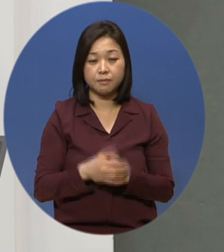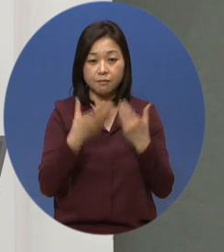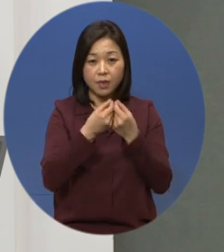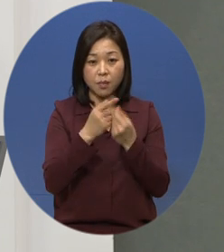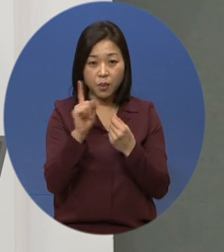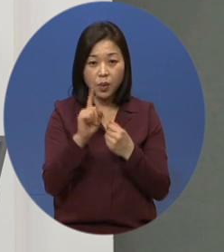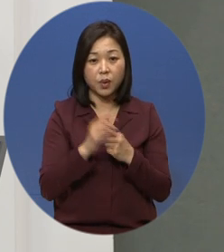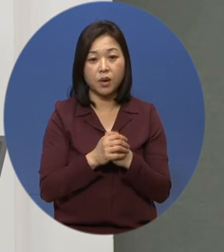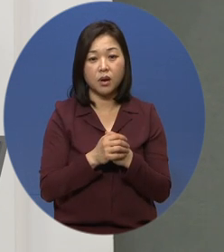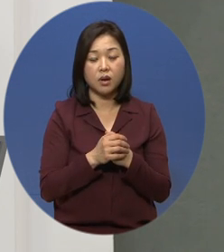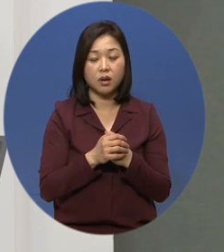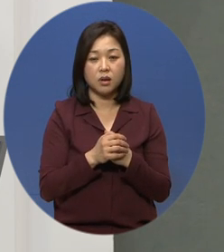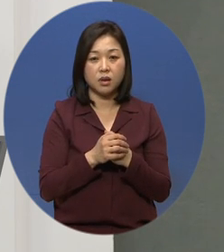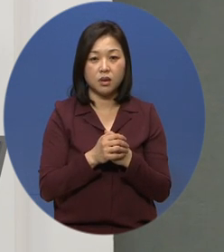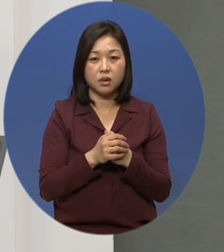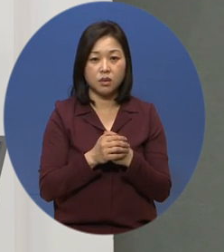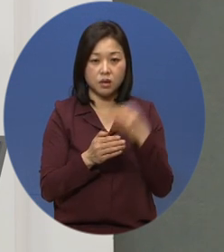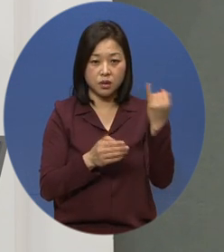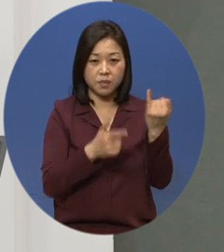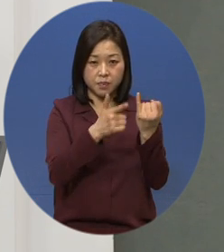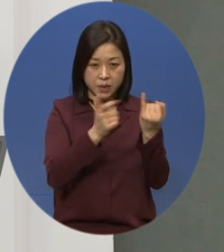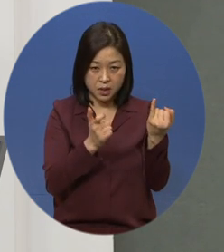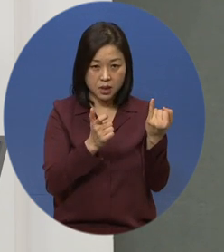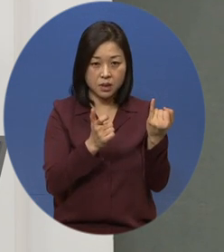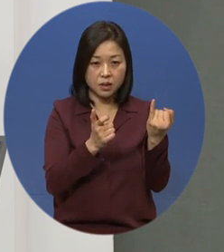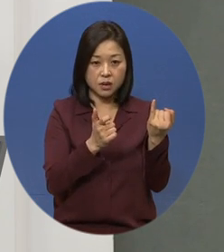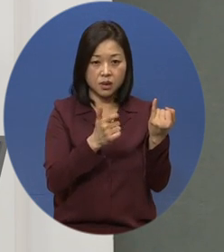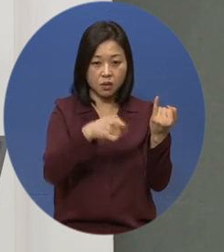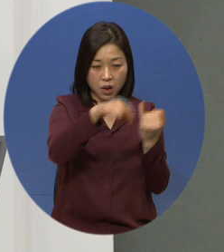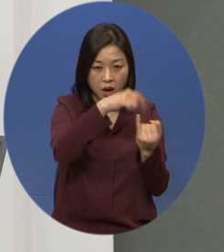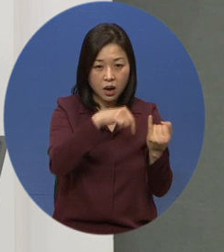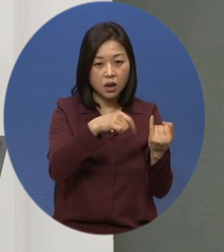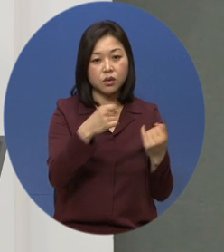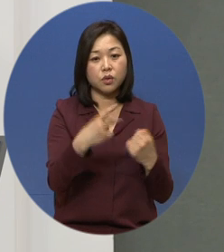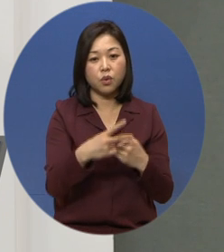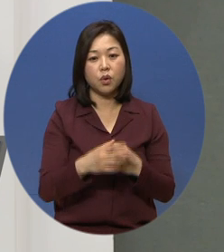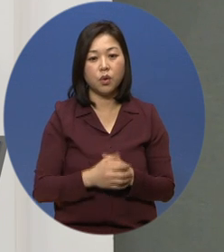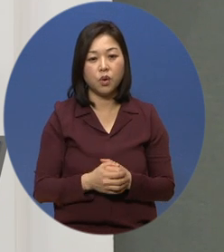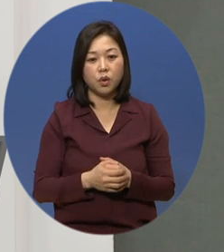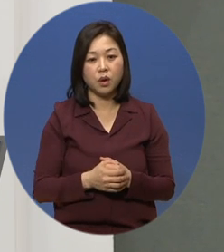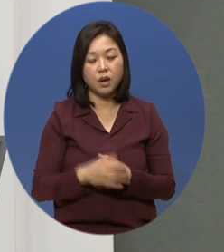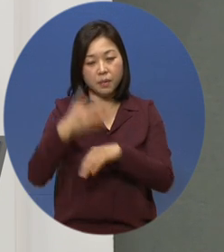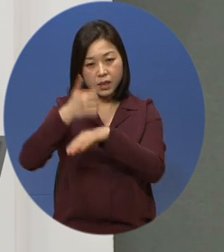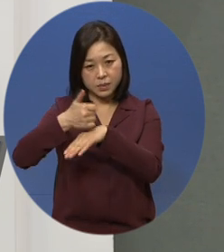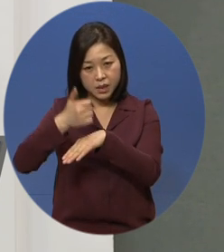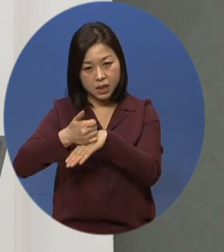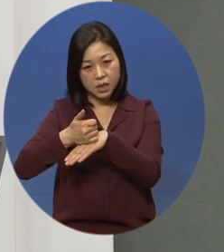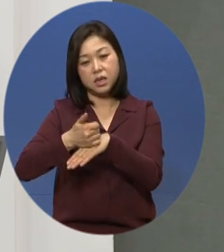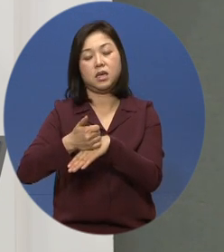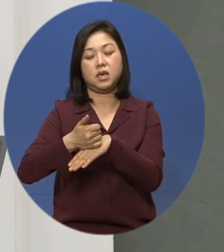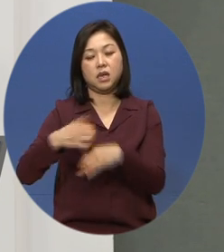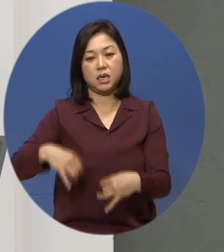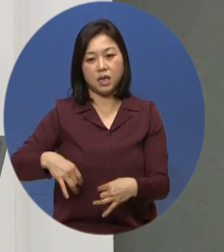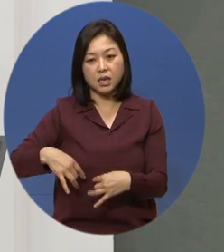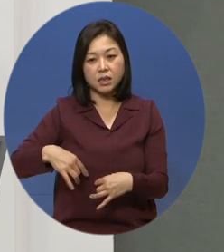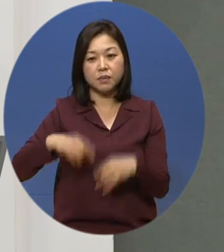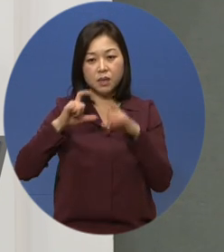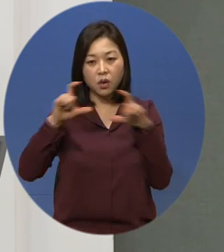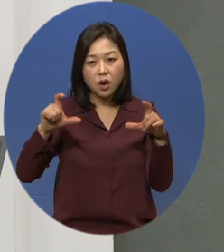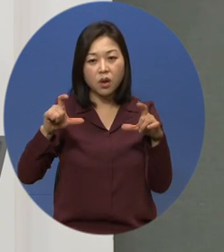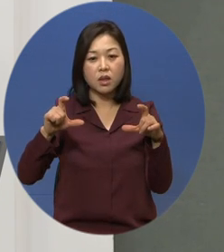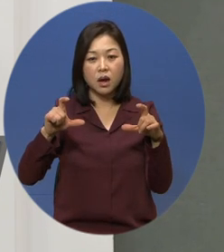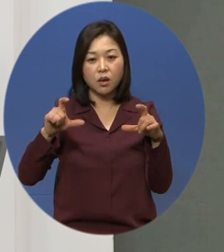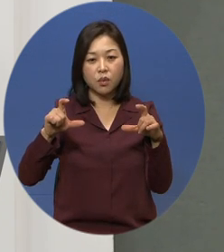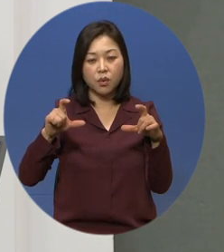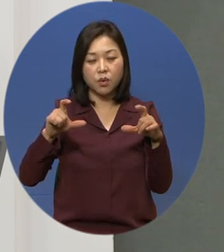들어서 에 소녀를 4 사라는 장면 그리고 끝 장면에 가서는 양심선언